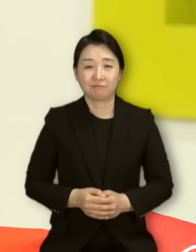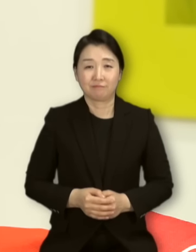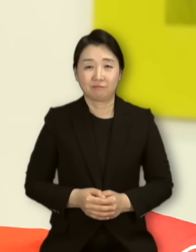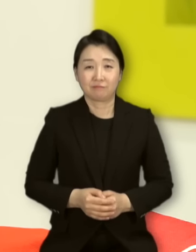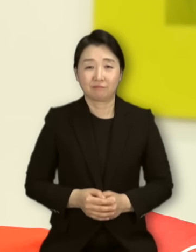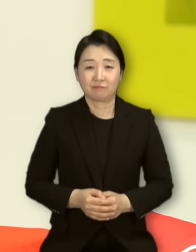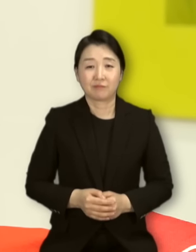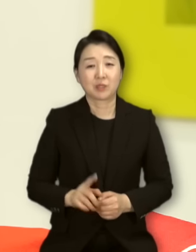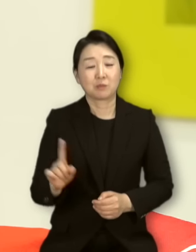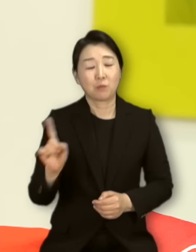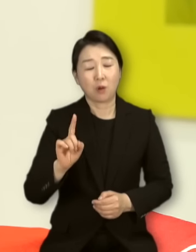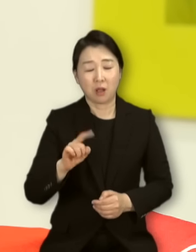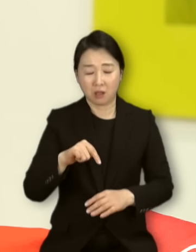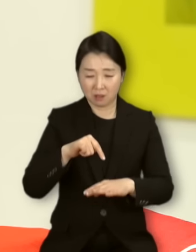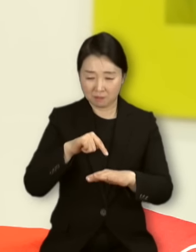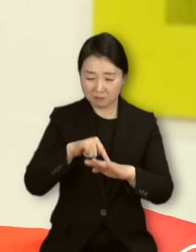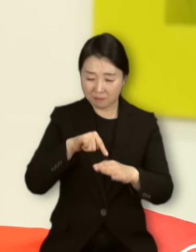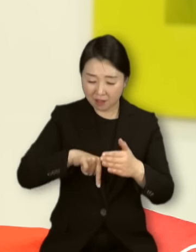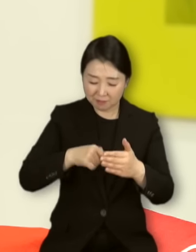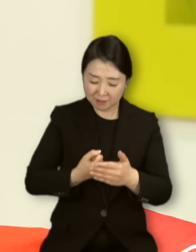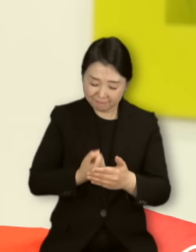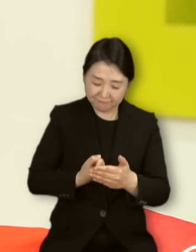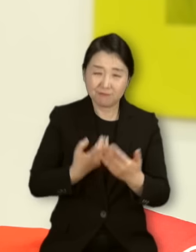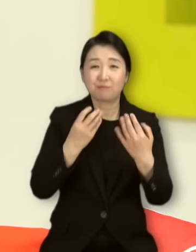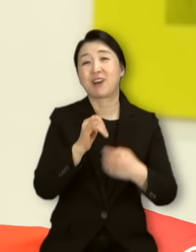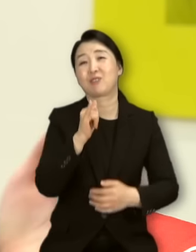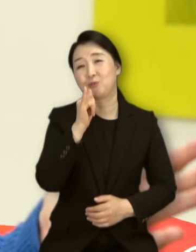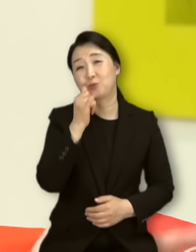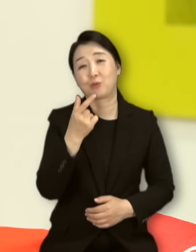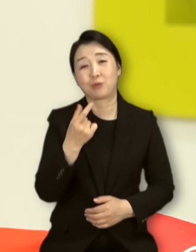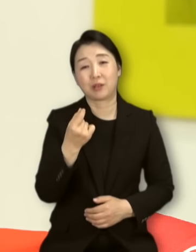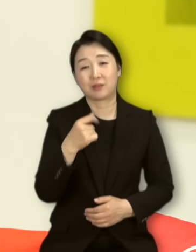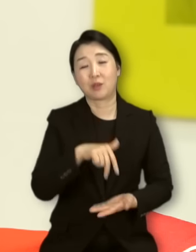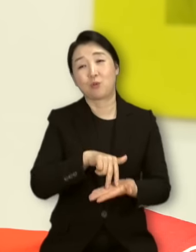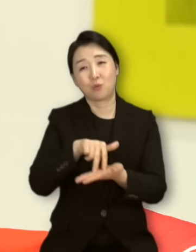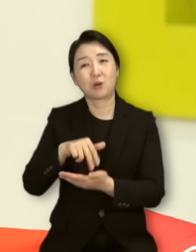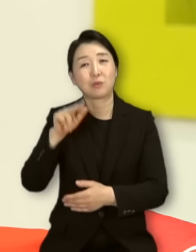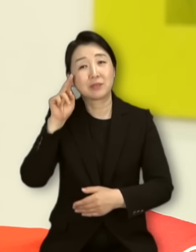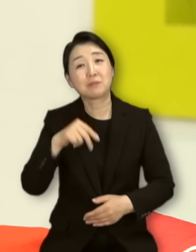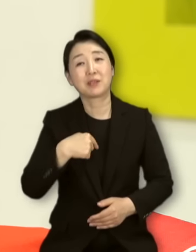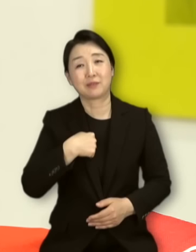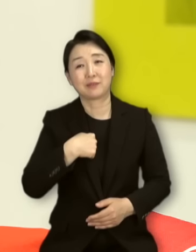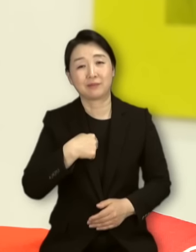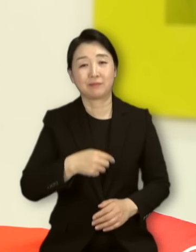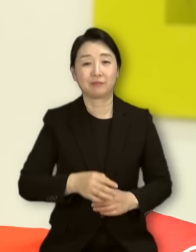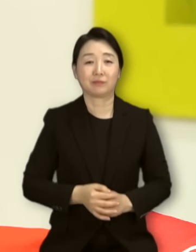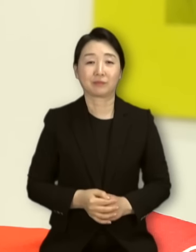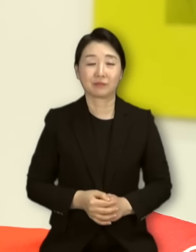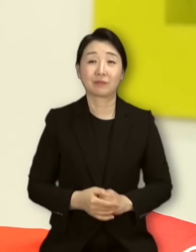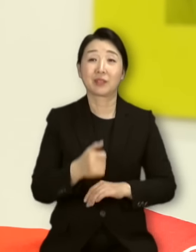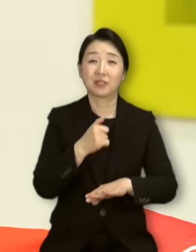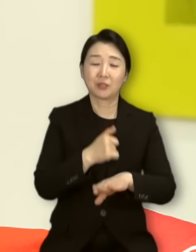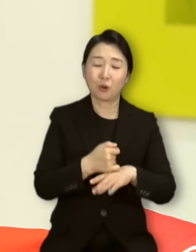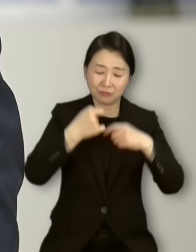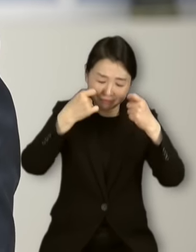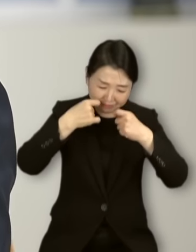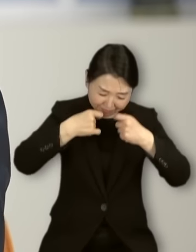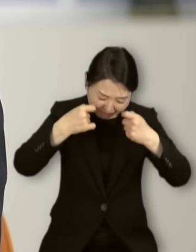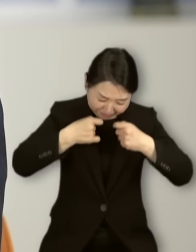그랬던 거 같아요 그게 이제 보물 터 듯이 한번 이렇게 얘기를 들어 주다 보니까 근데 기대고 싶은 사람이 이제